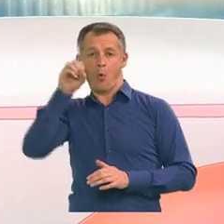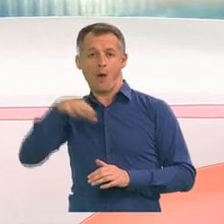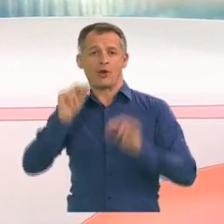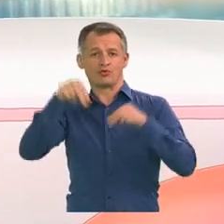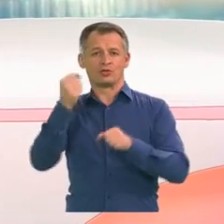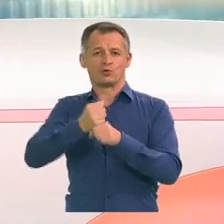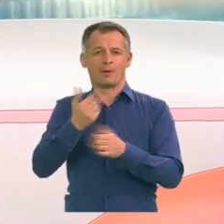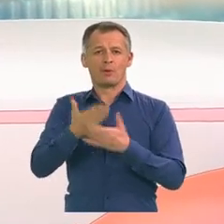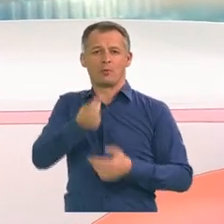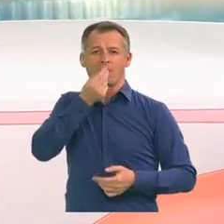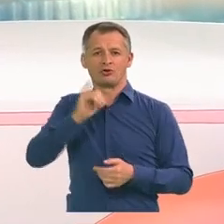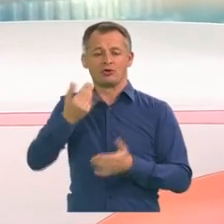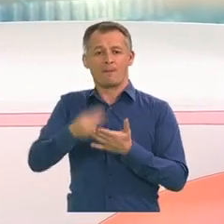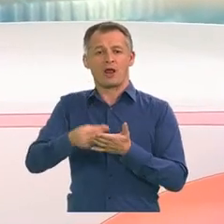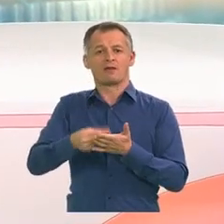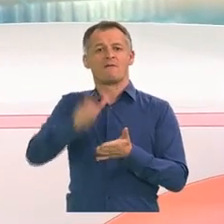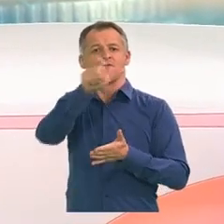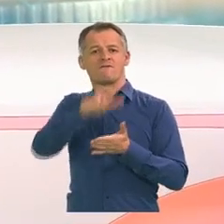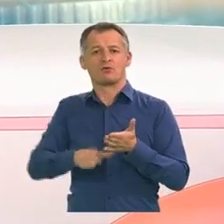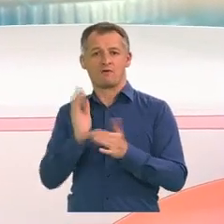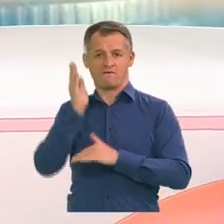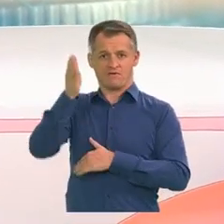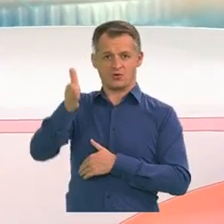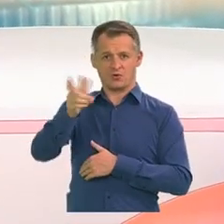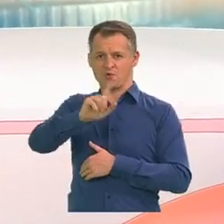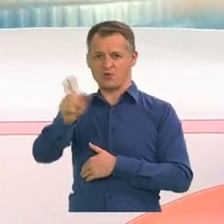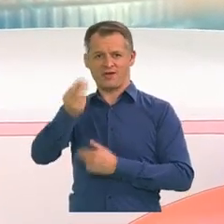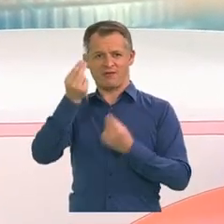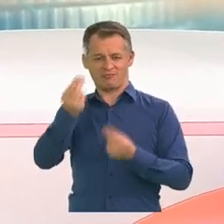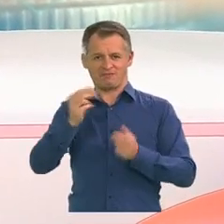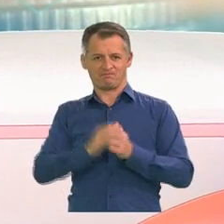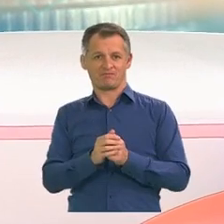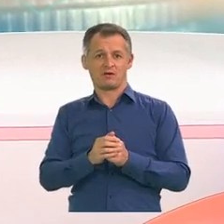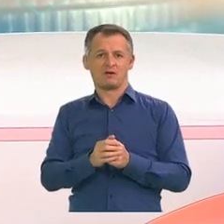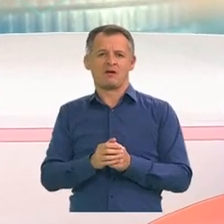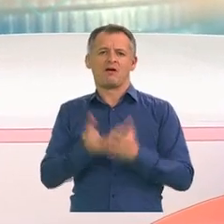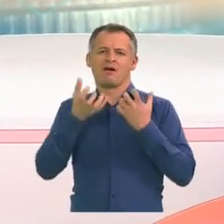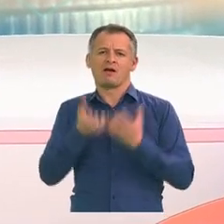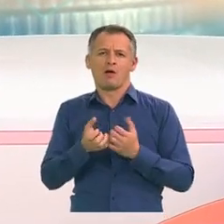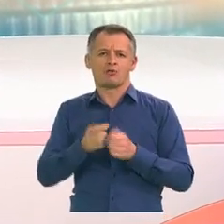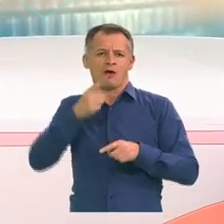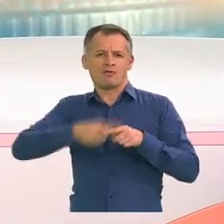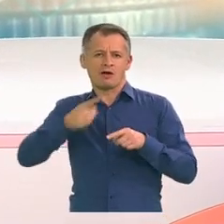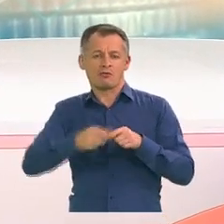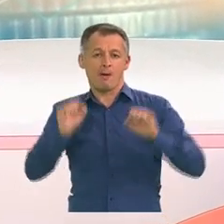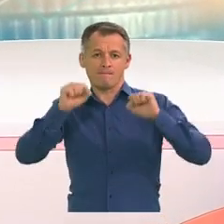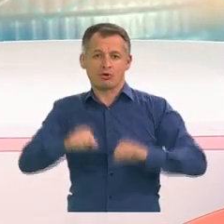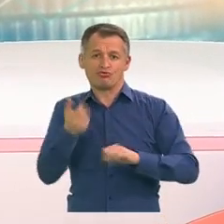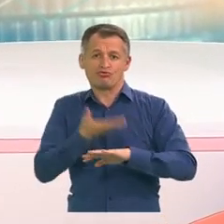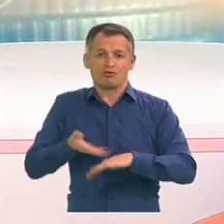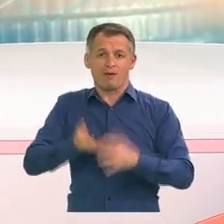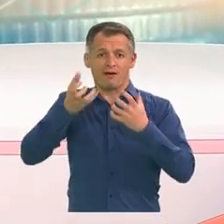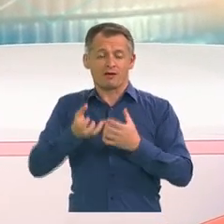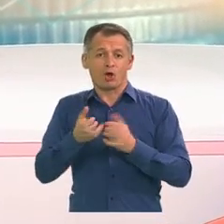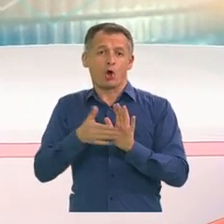muncească doar pentru mâncare și plata facturilor, iar viitorul nu sună bine deloc. Povara ratelor la bănci va deveni și mai grea în condițiile în